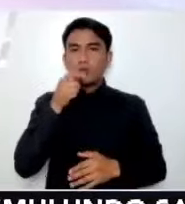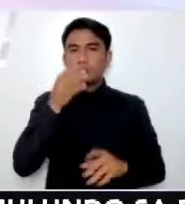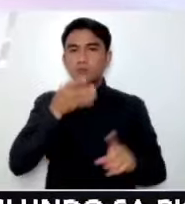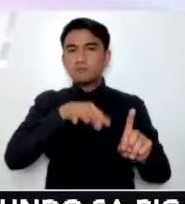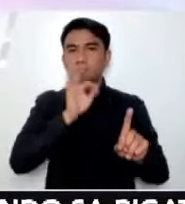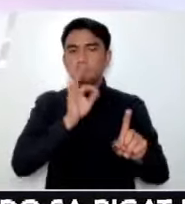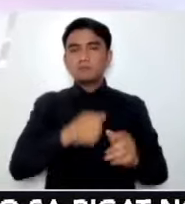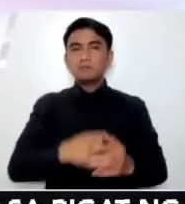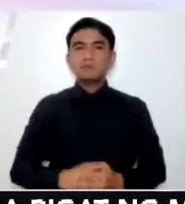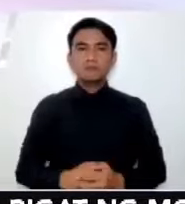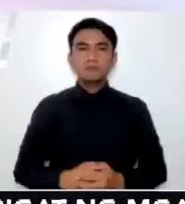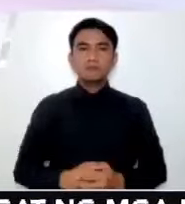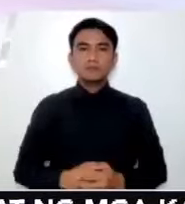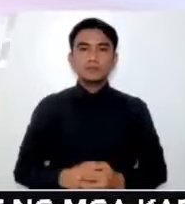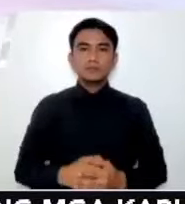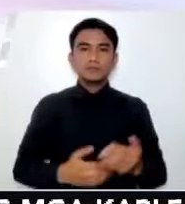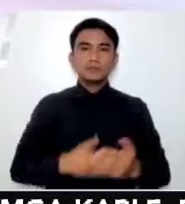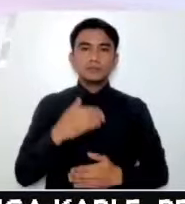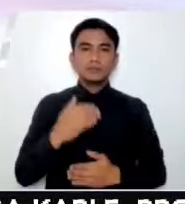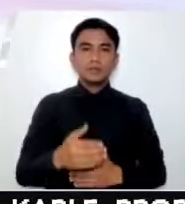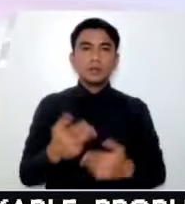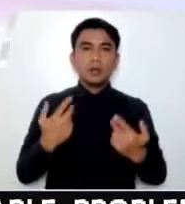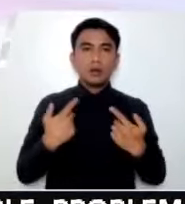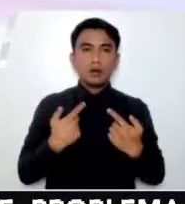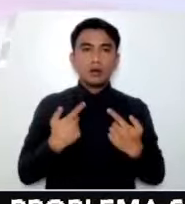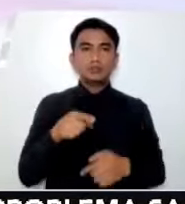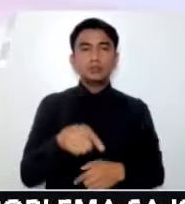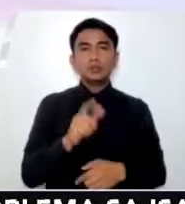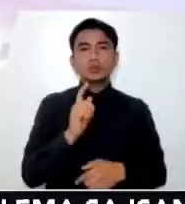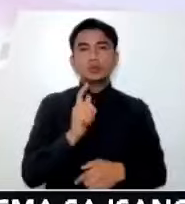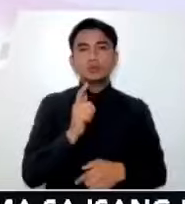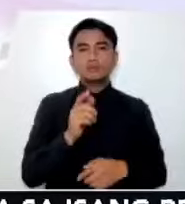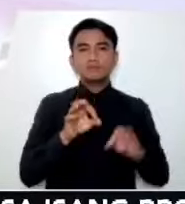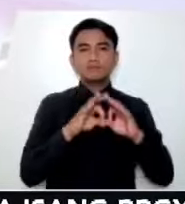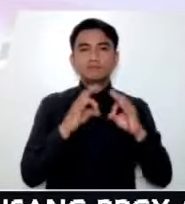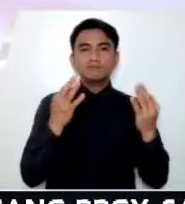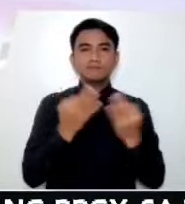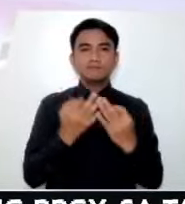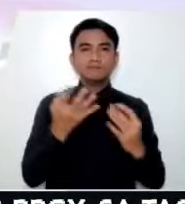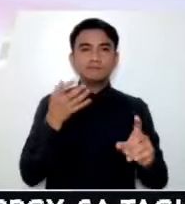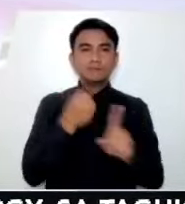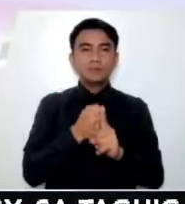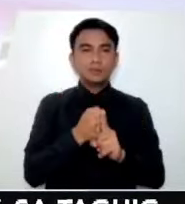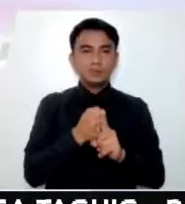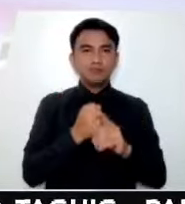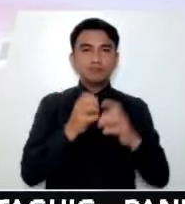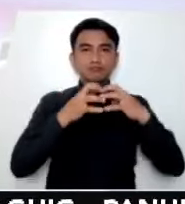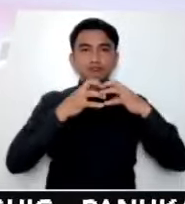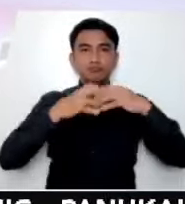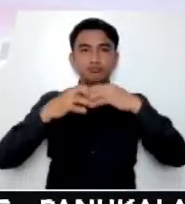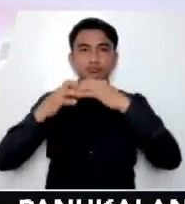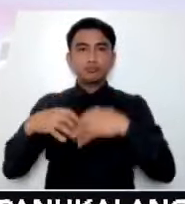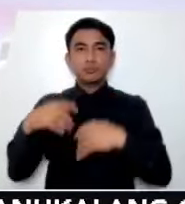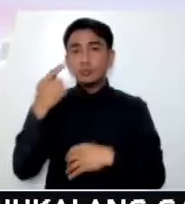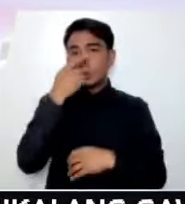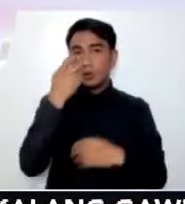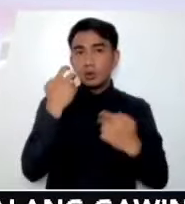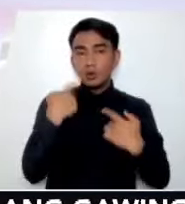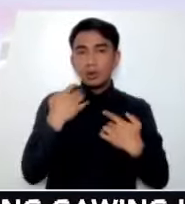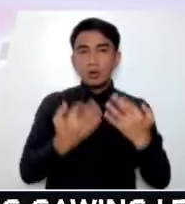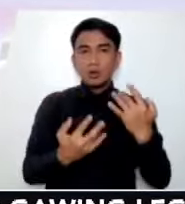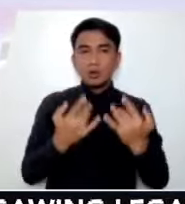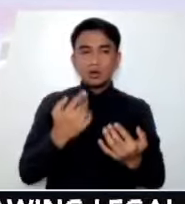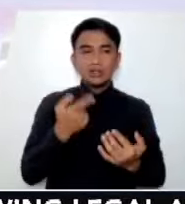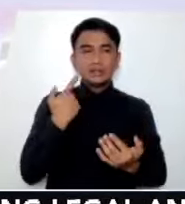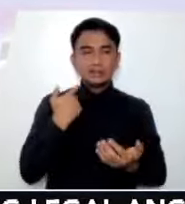nawala ng tirahan ng nasa 20 pamilya sa Santa Mesa sa Maynila dahil sa sunog Bukod sa kagamitang tinupok ng apoy na